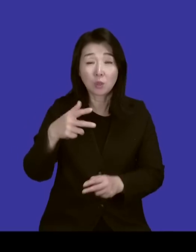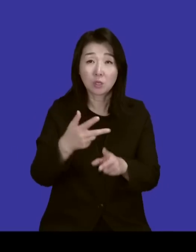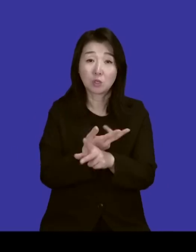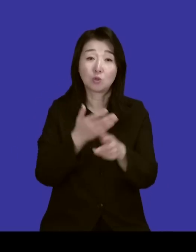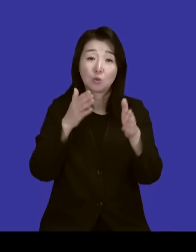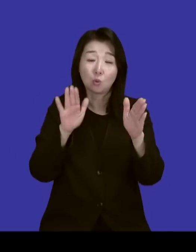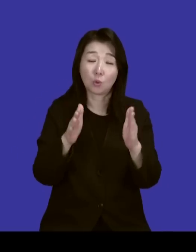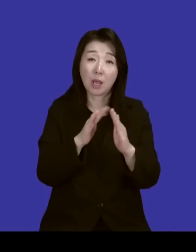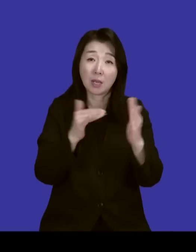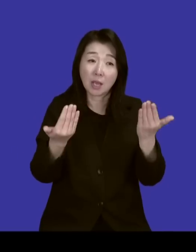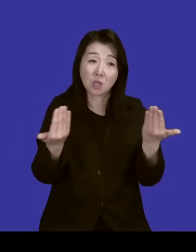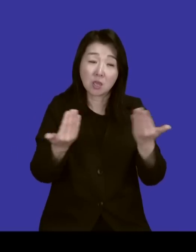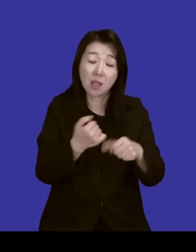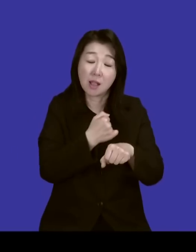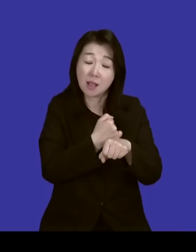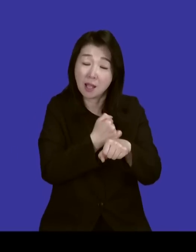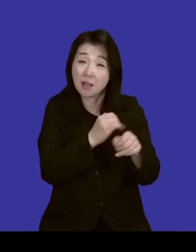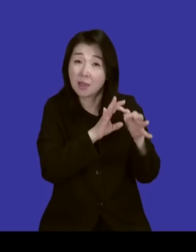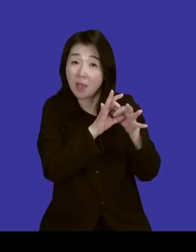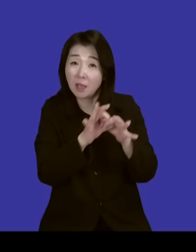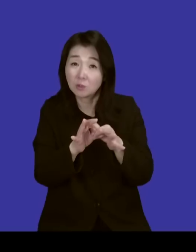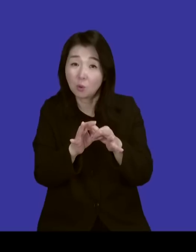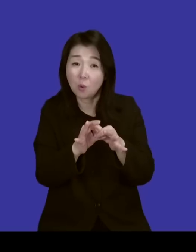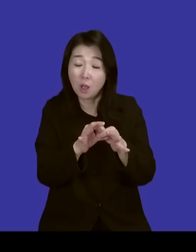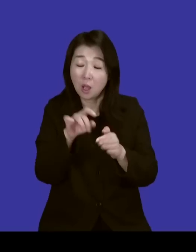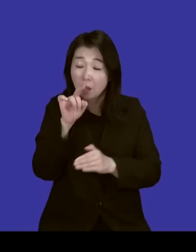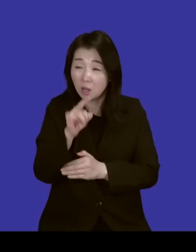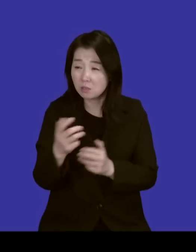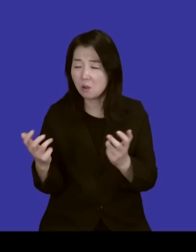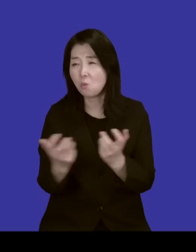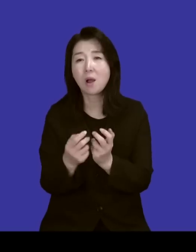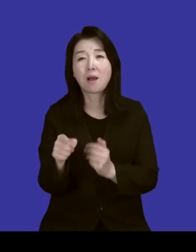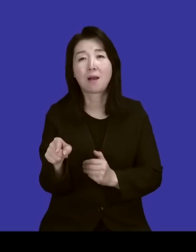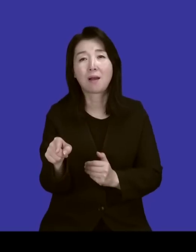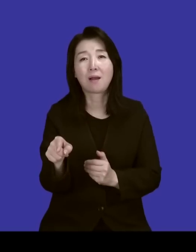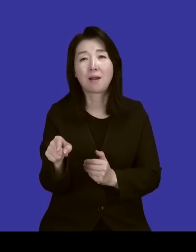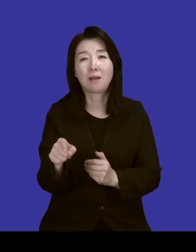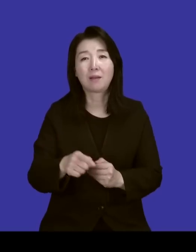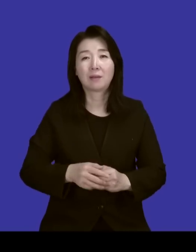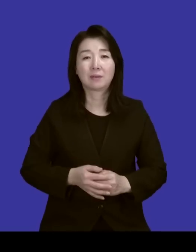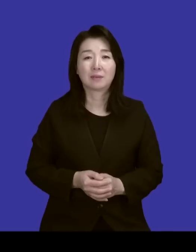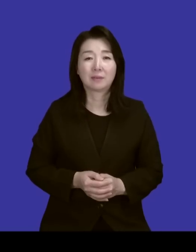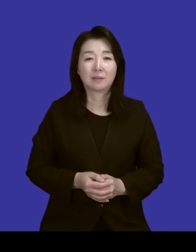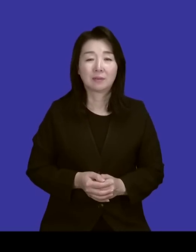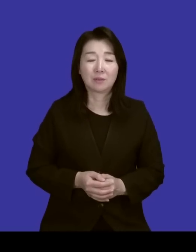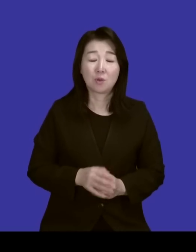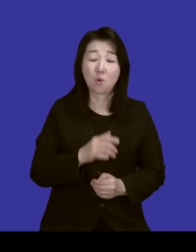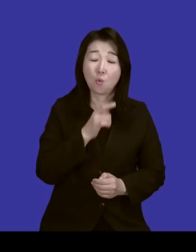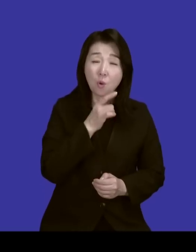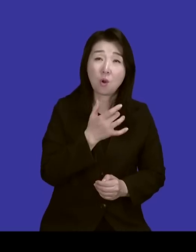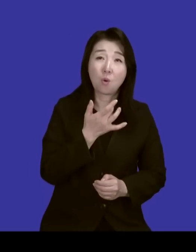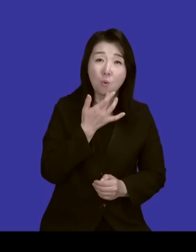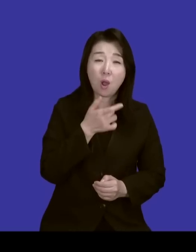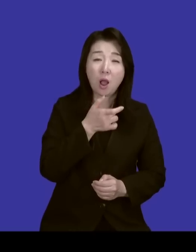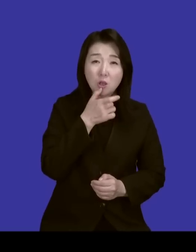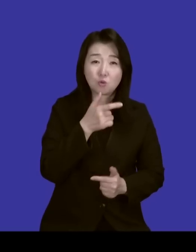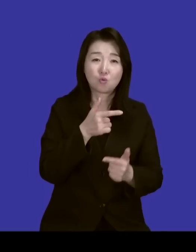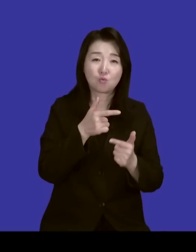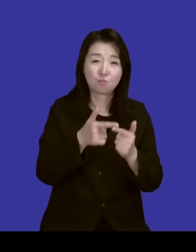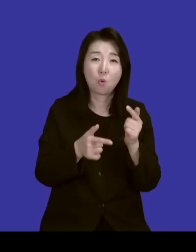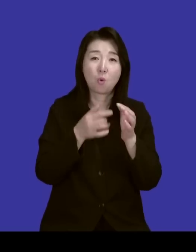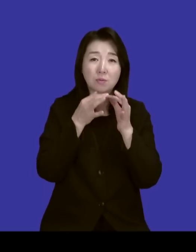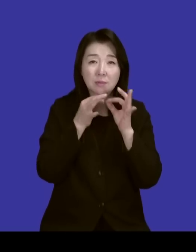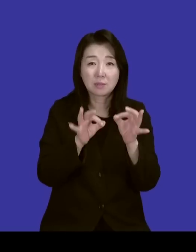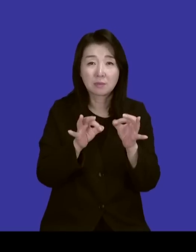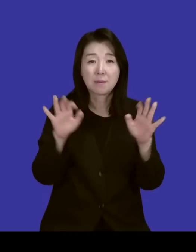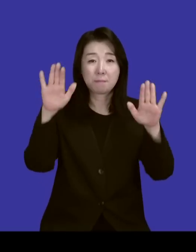찼어. 예. 네, 거의 10,000명 가까이 모이는 꽉 차갖고 월요일, 화요일, 수요일, 목요일, 금요일